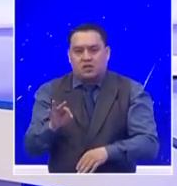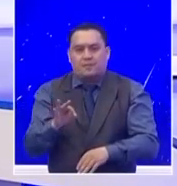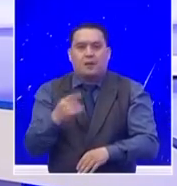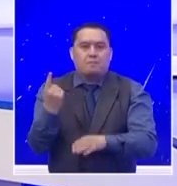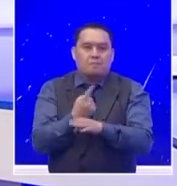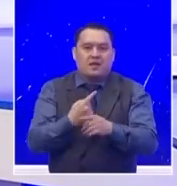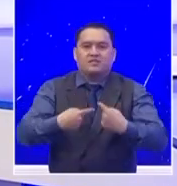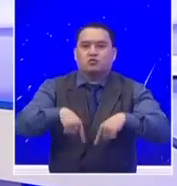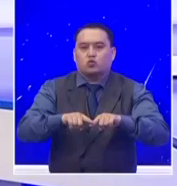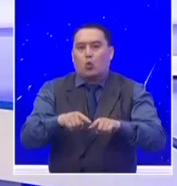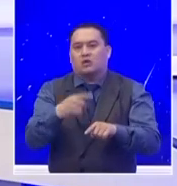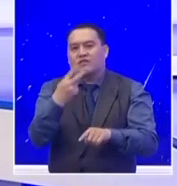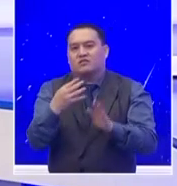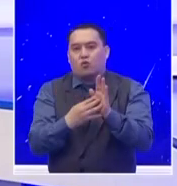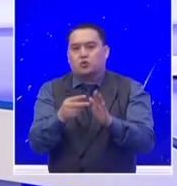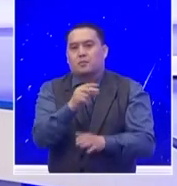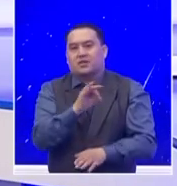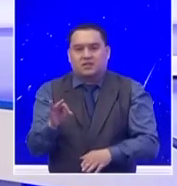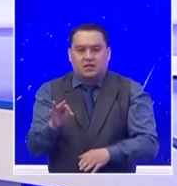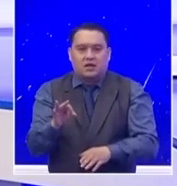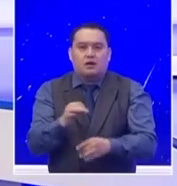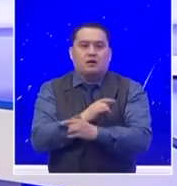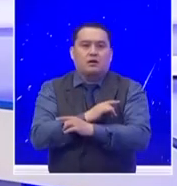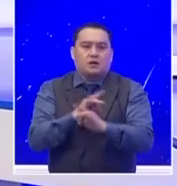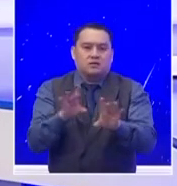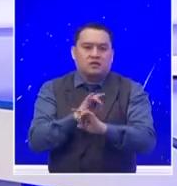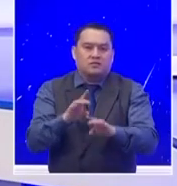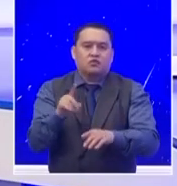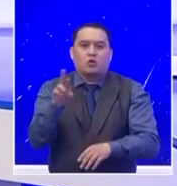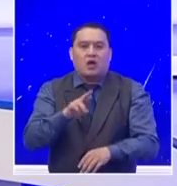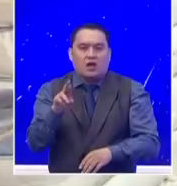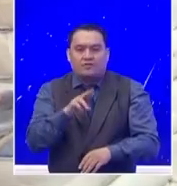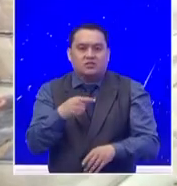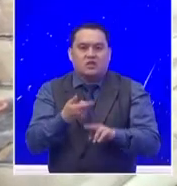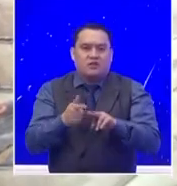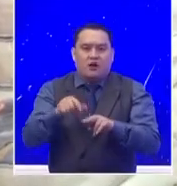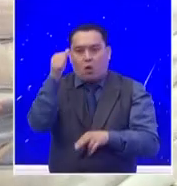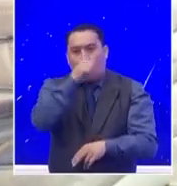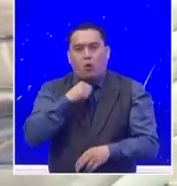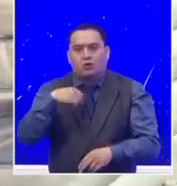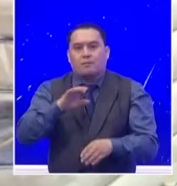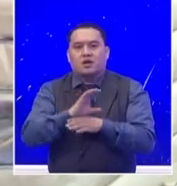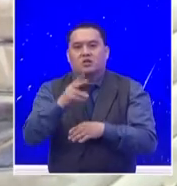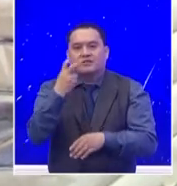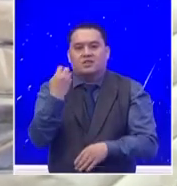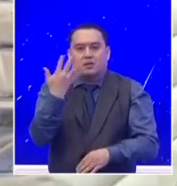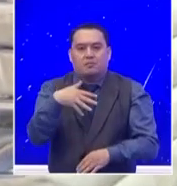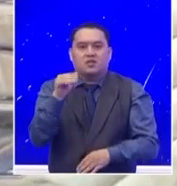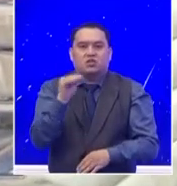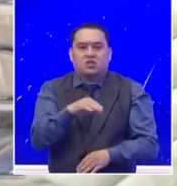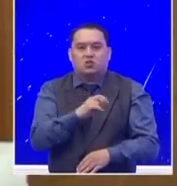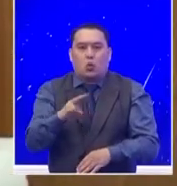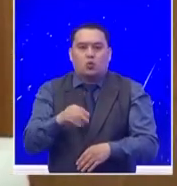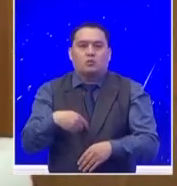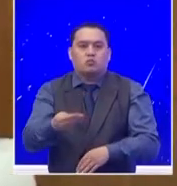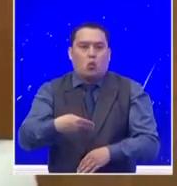сразу более 28%, сообщает Energy Prom KZ. За январь текущего года в стране произвели 250 тысяч